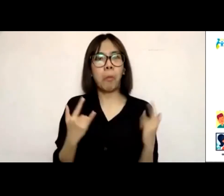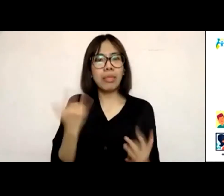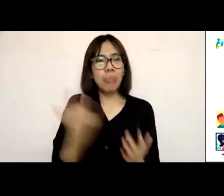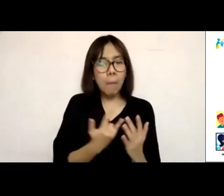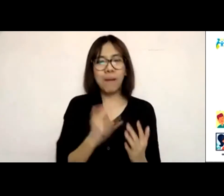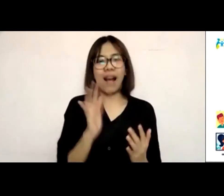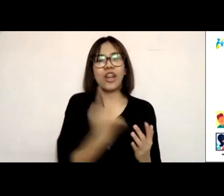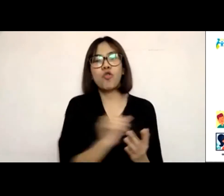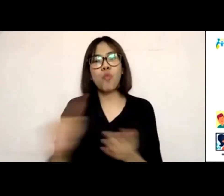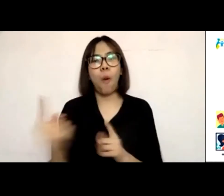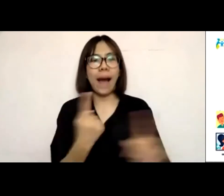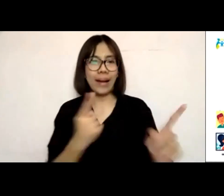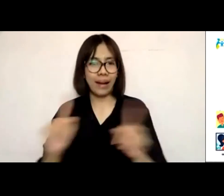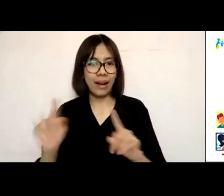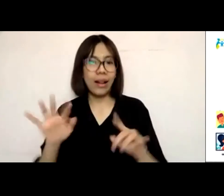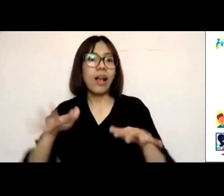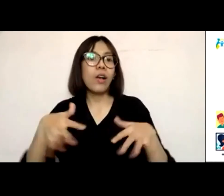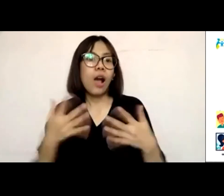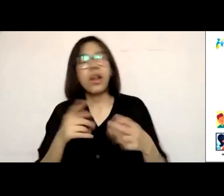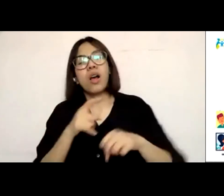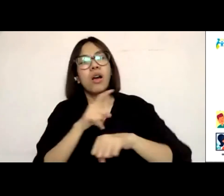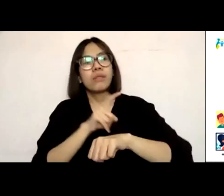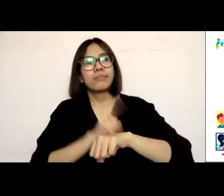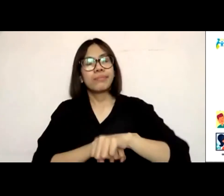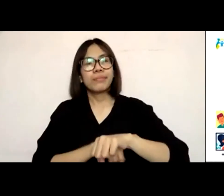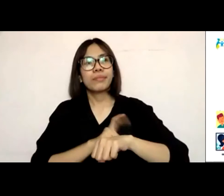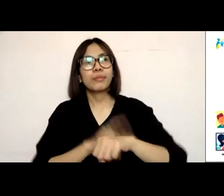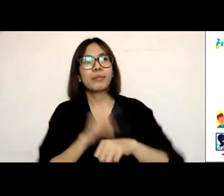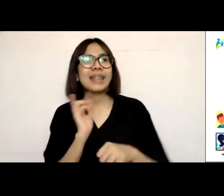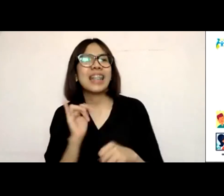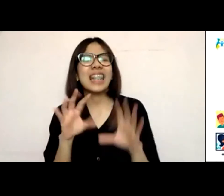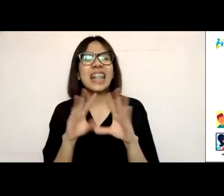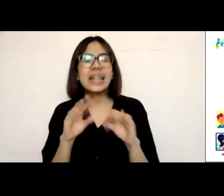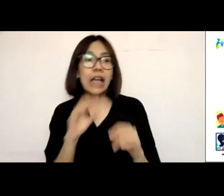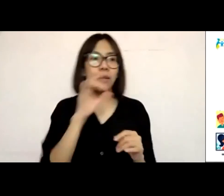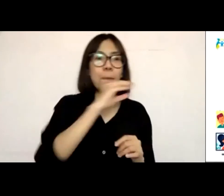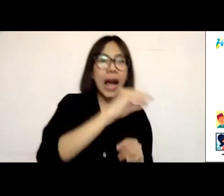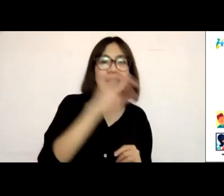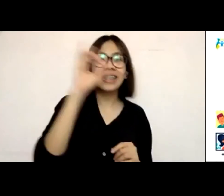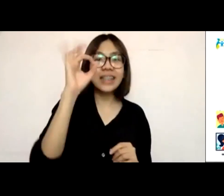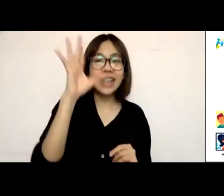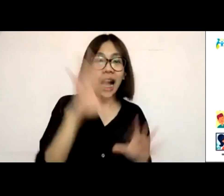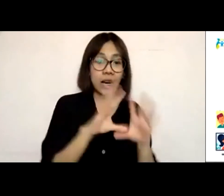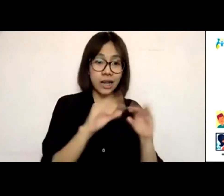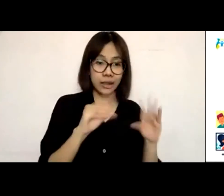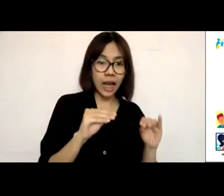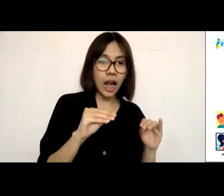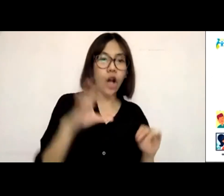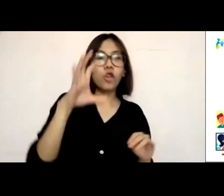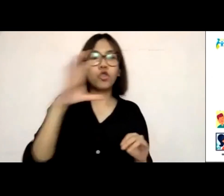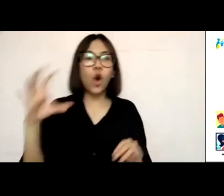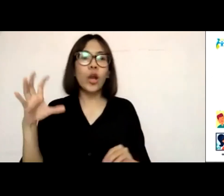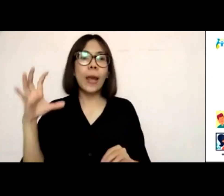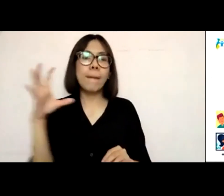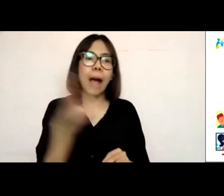part time atau paruh waktu. Ini biasanya untuk hal-hal yang sifatnya kreatif dan